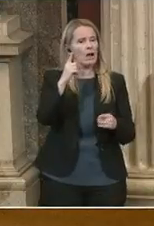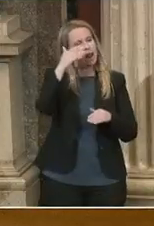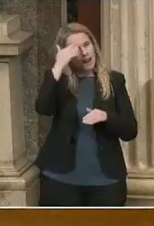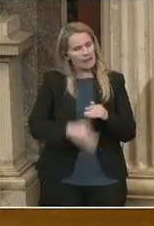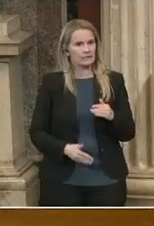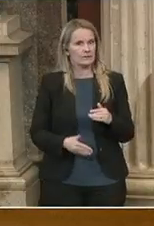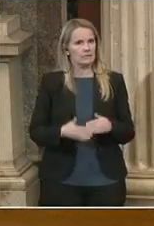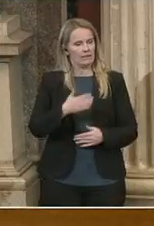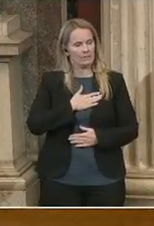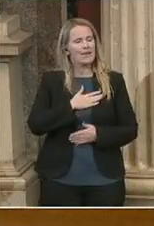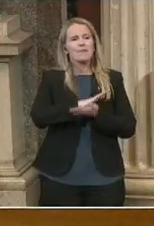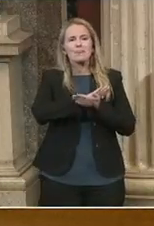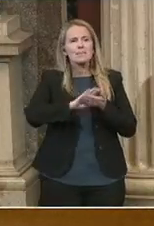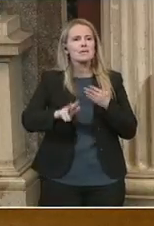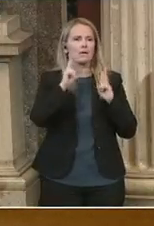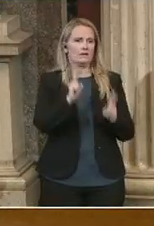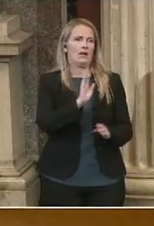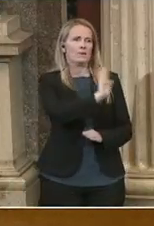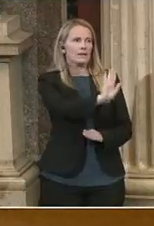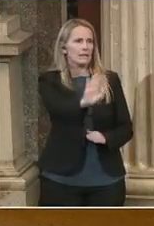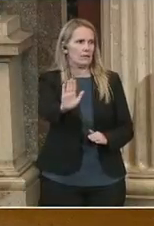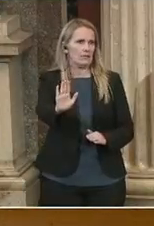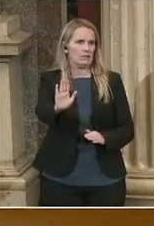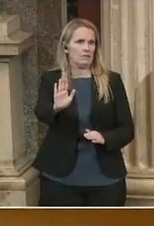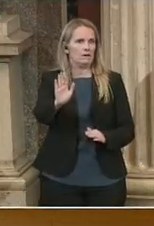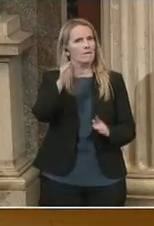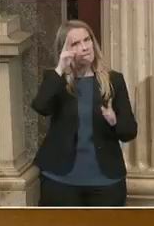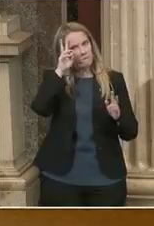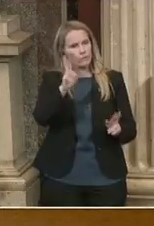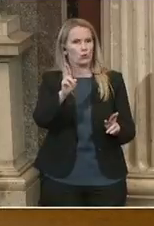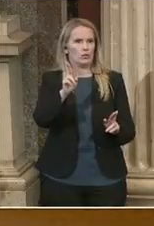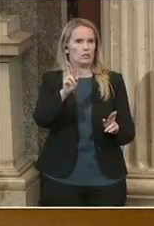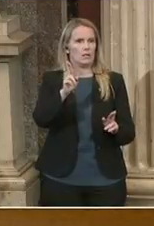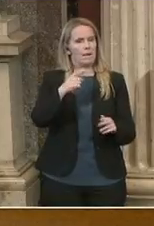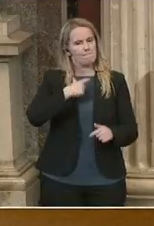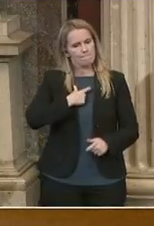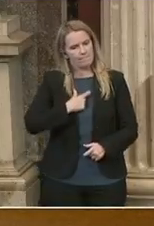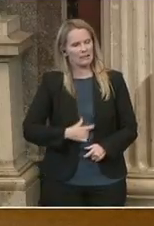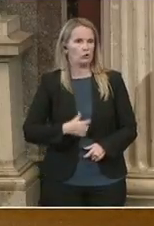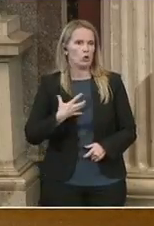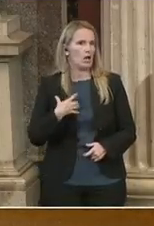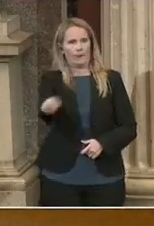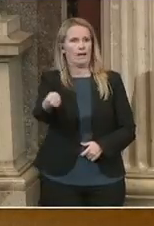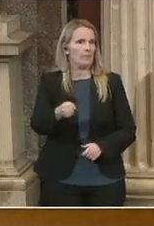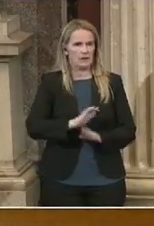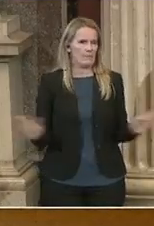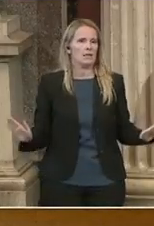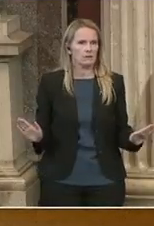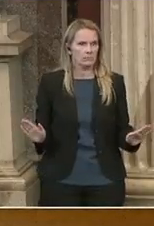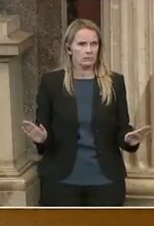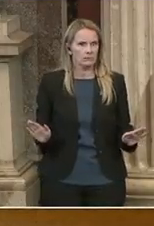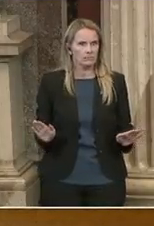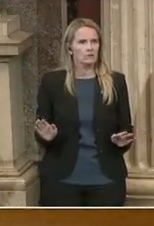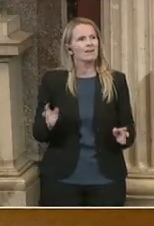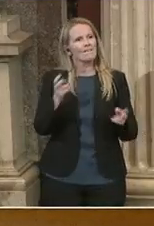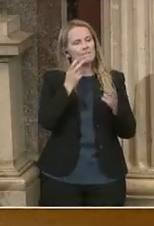kann niemand Ihnen Ihre persönliche Würde nehmen das